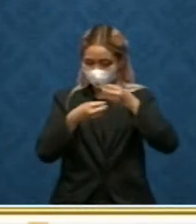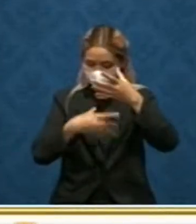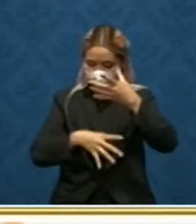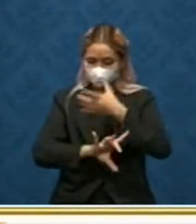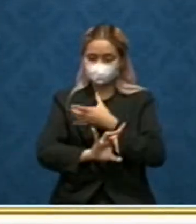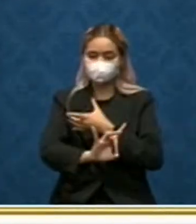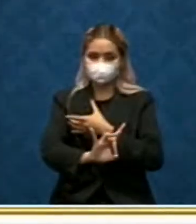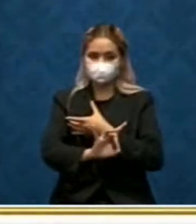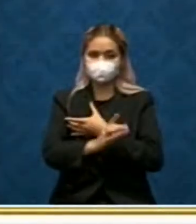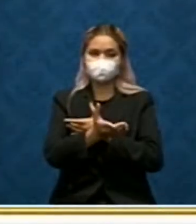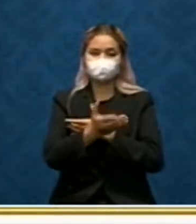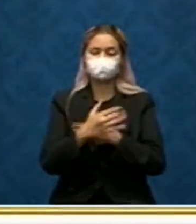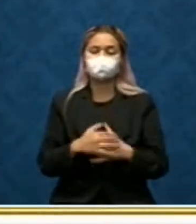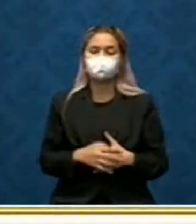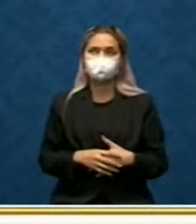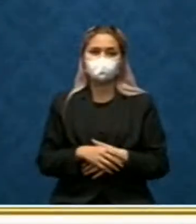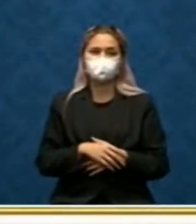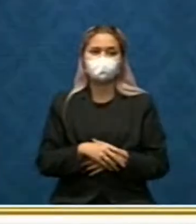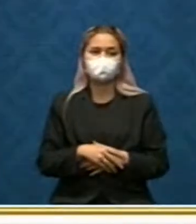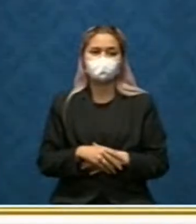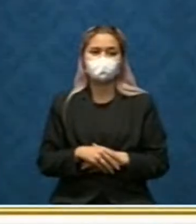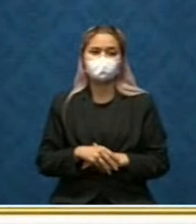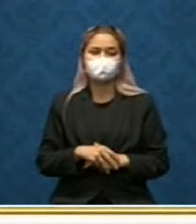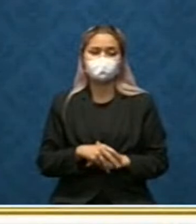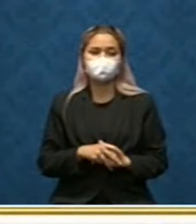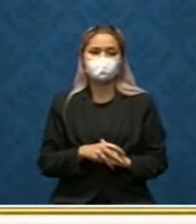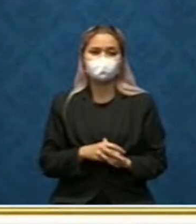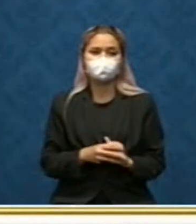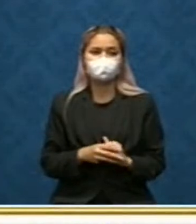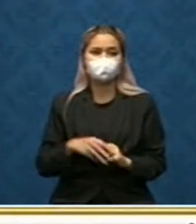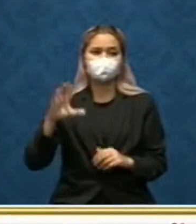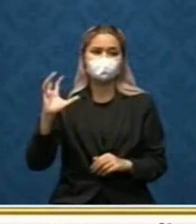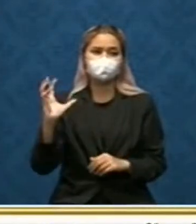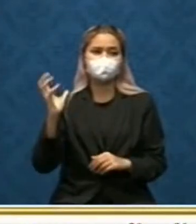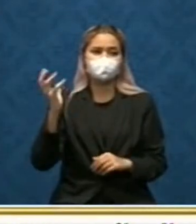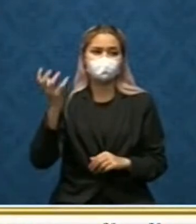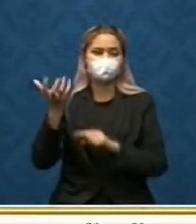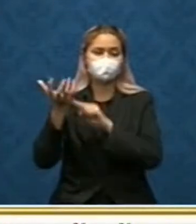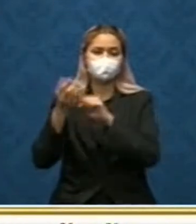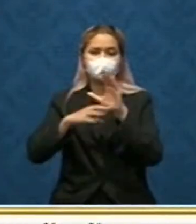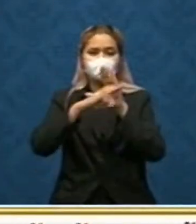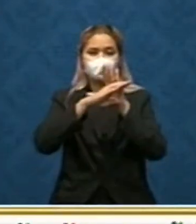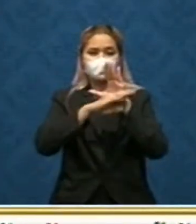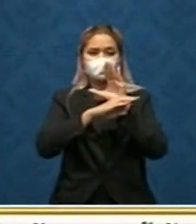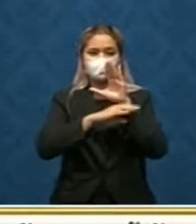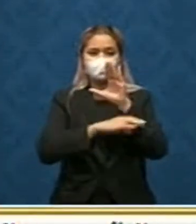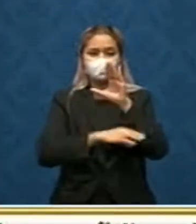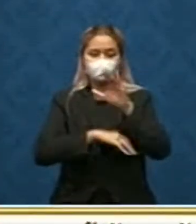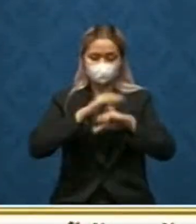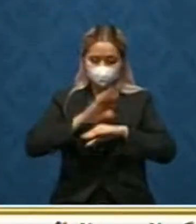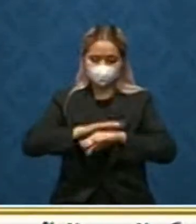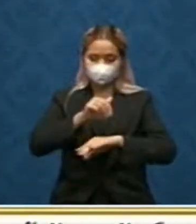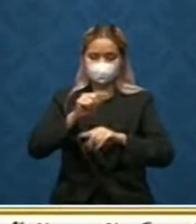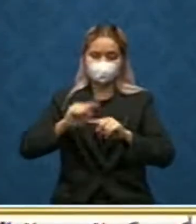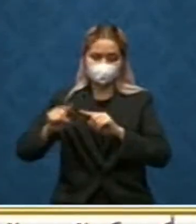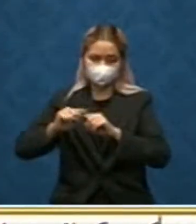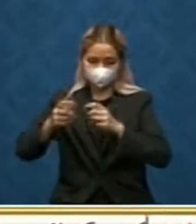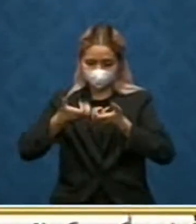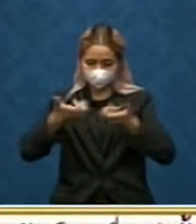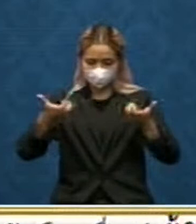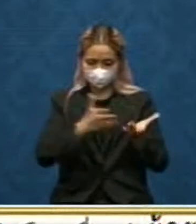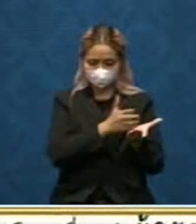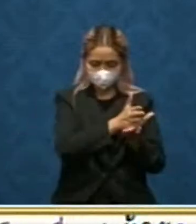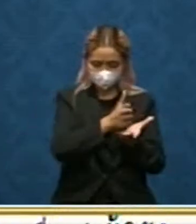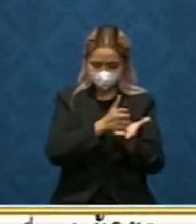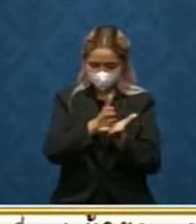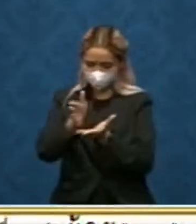ahanอัี้เป็สถาบัิอัดบดนานชาิทั้นนนะครับทีนี้มาดูความสามารถ แต่ละด้านเด็